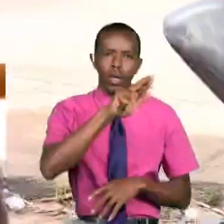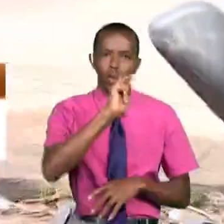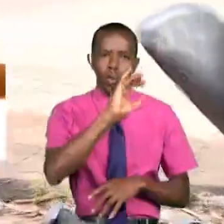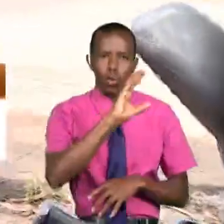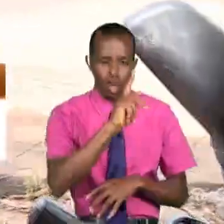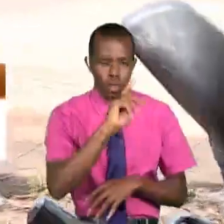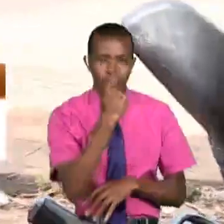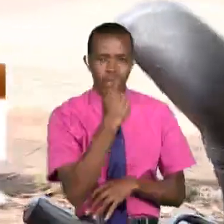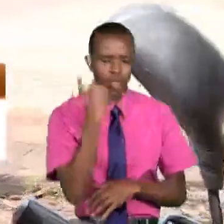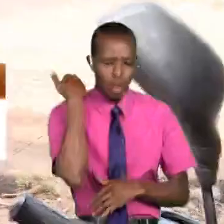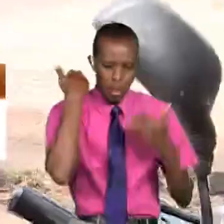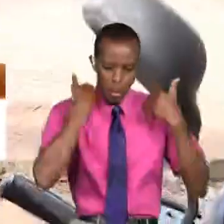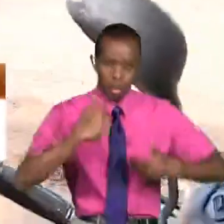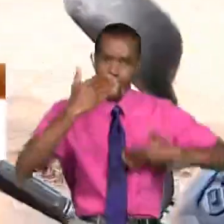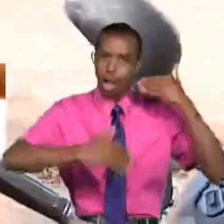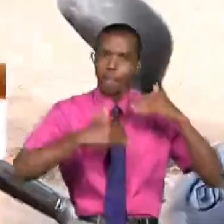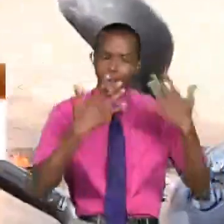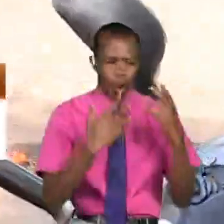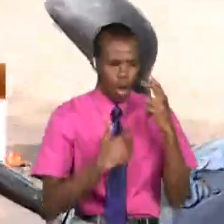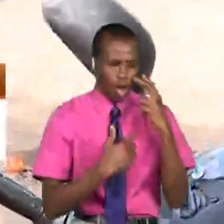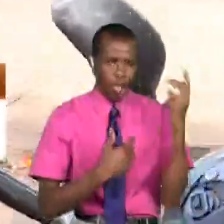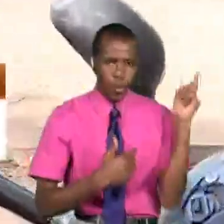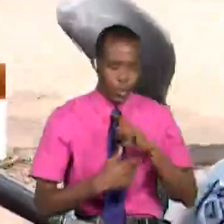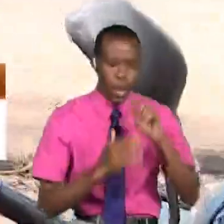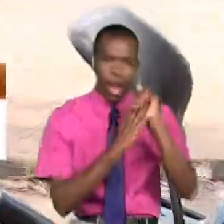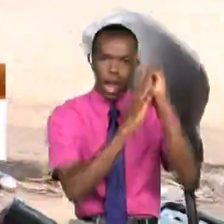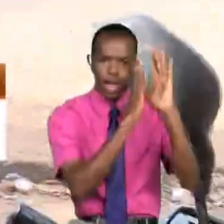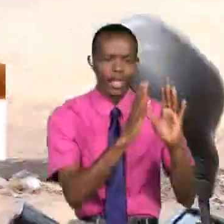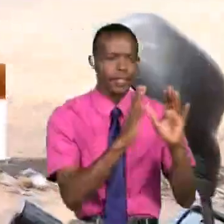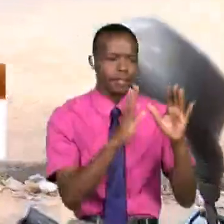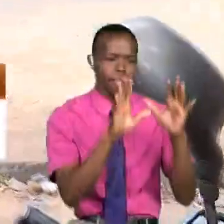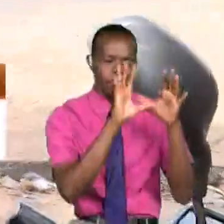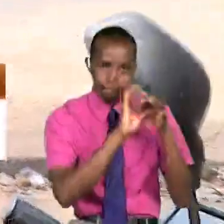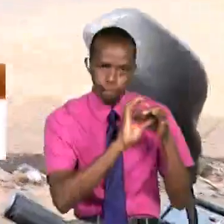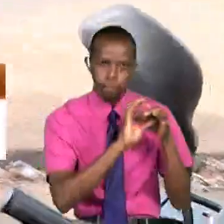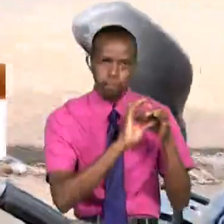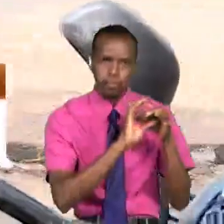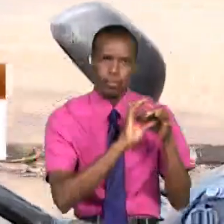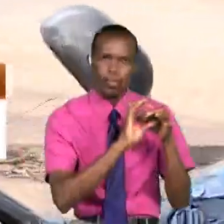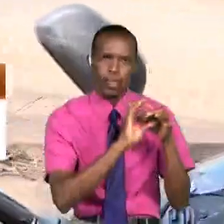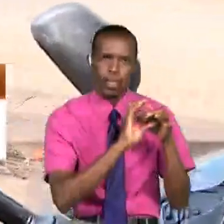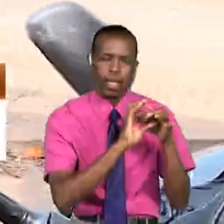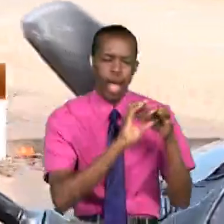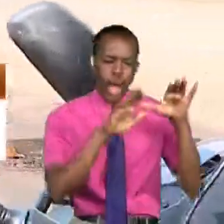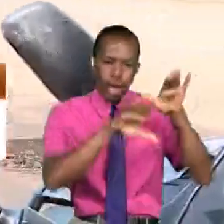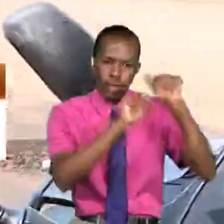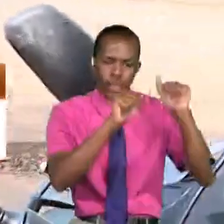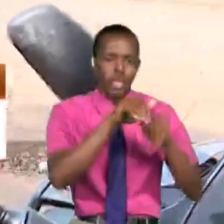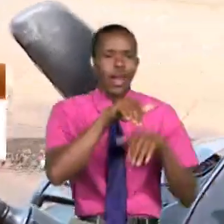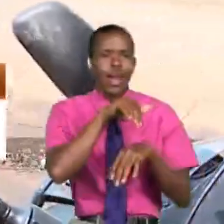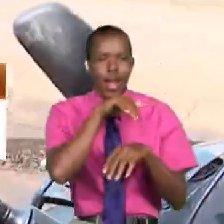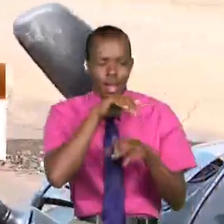Kitu cha kwanza, mimi nilifurahia sana vile niliona viongozi wamekuja pamoja, viongozi kutoka Deputy President Raila Odinga